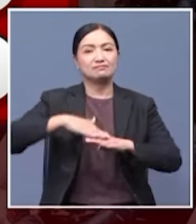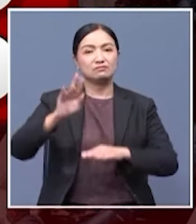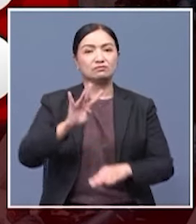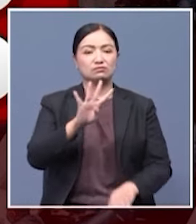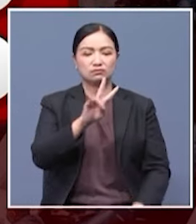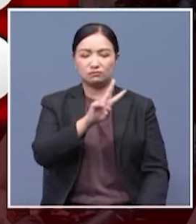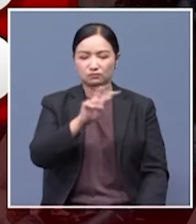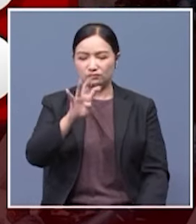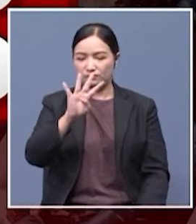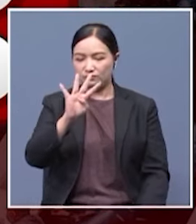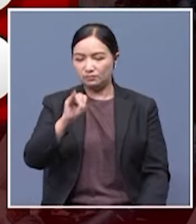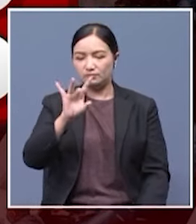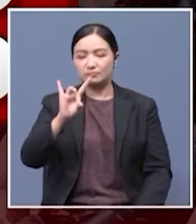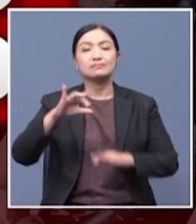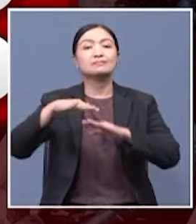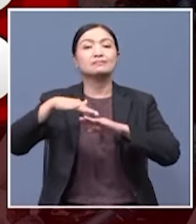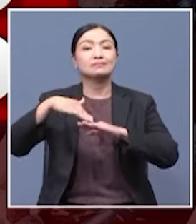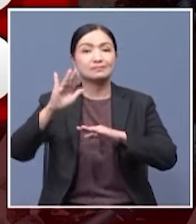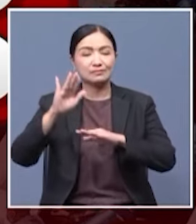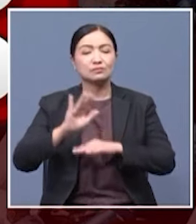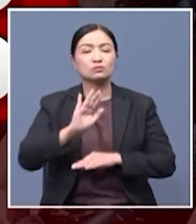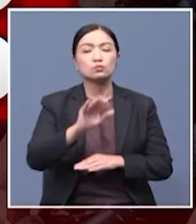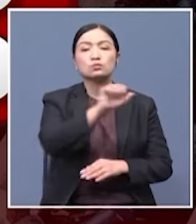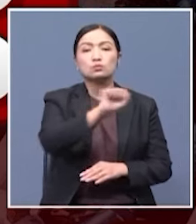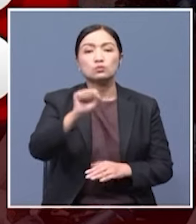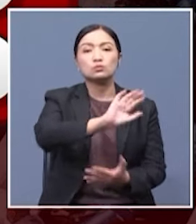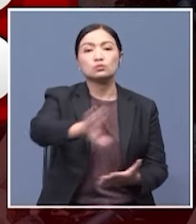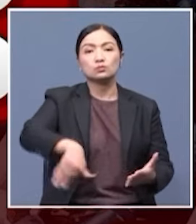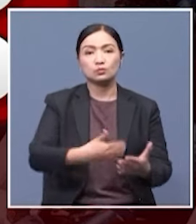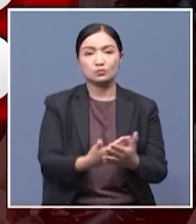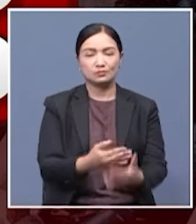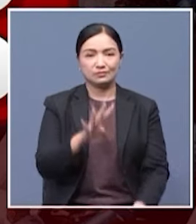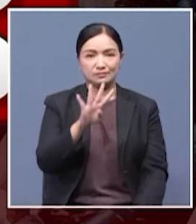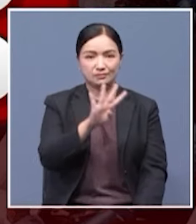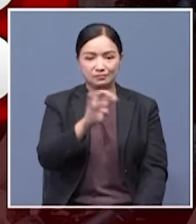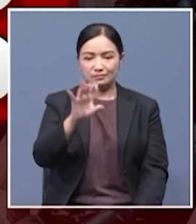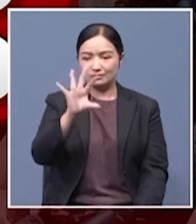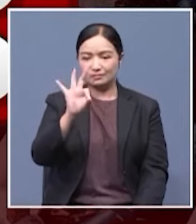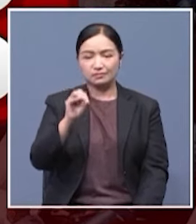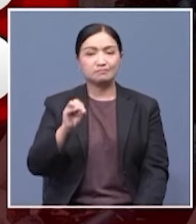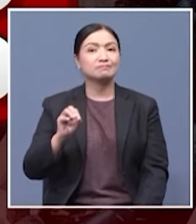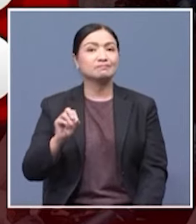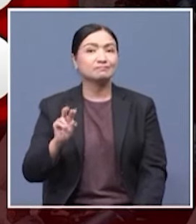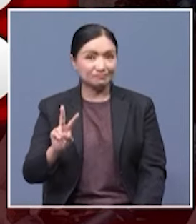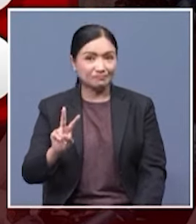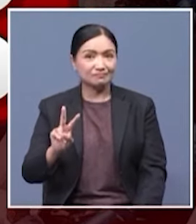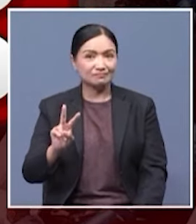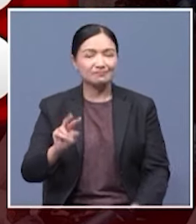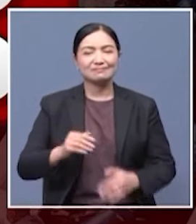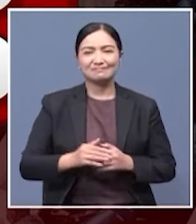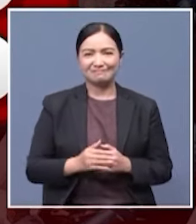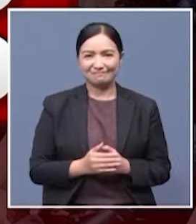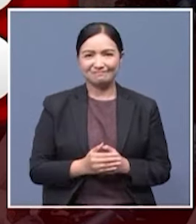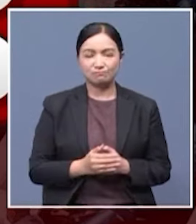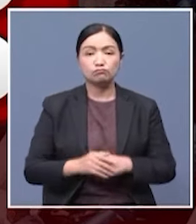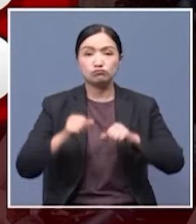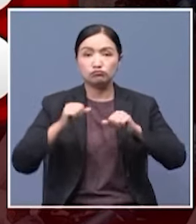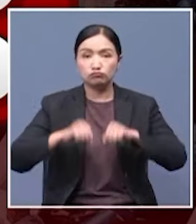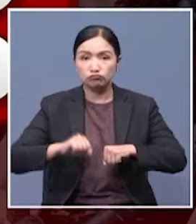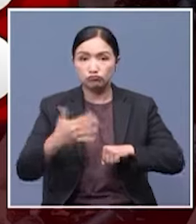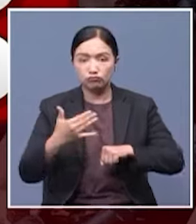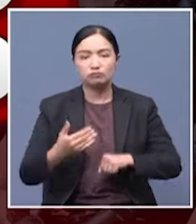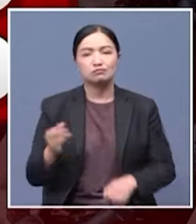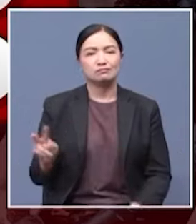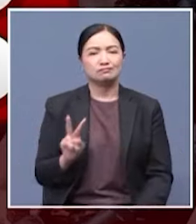248เสียงจากส.สที่มีอยู่ในสภา 492คนนะครับโดยมีการไม่ลงมติ